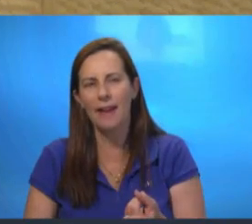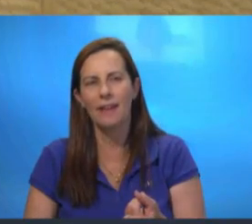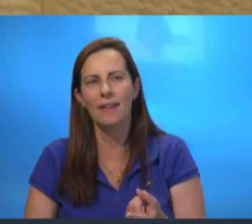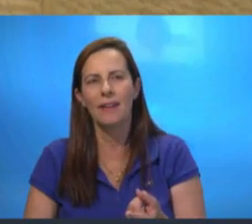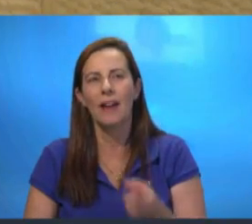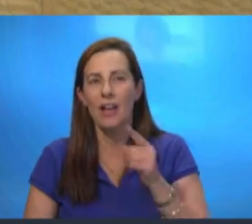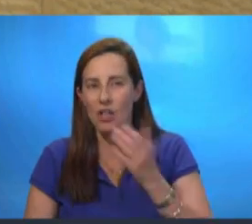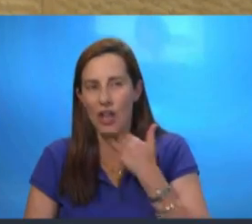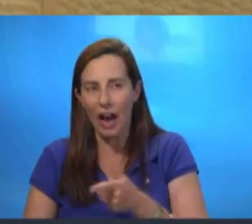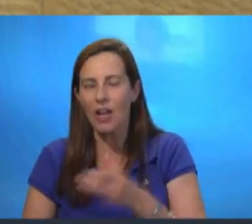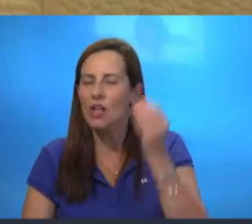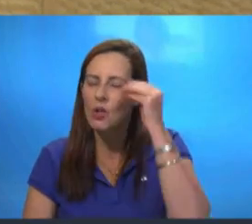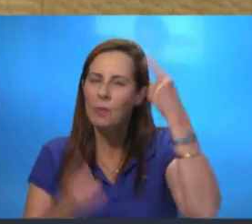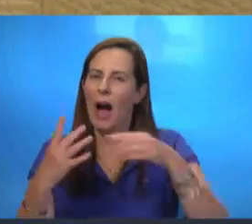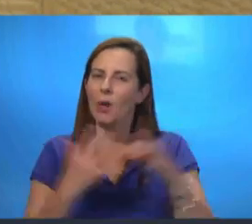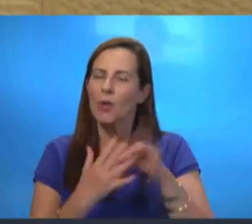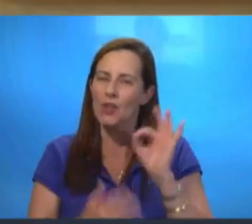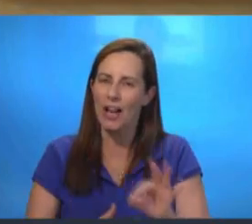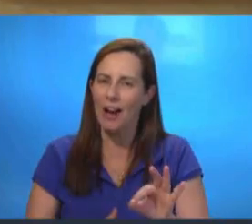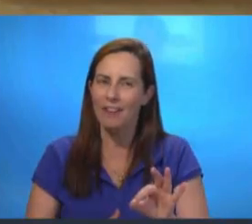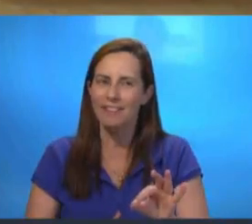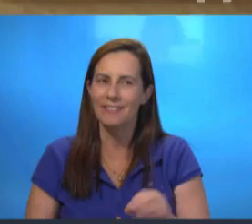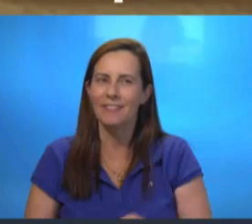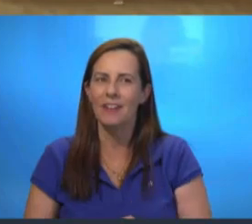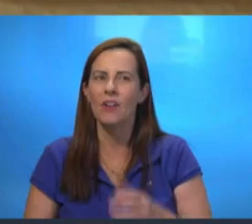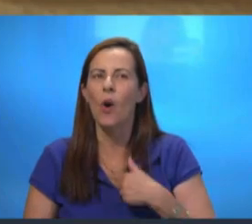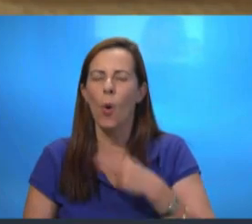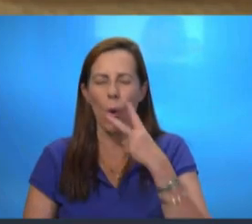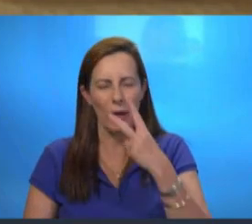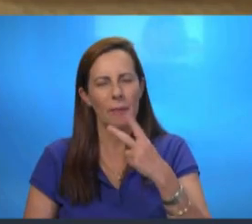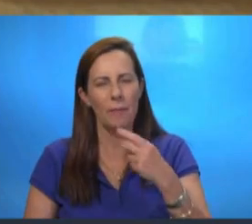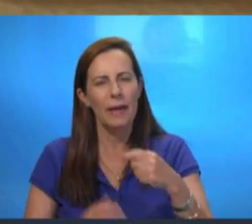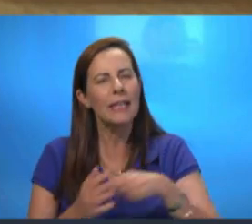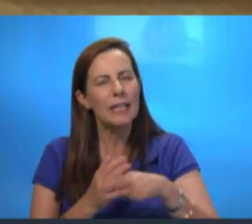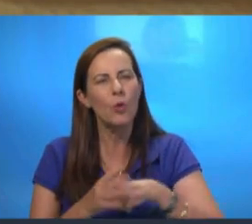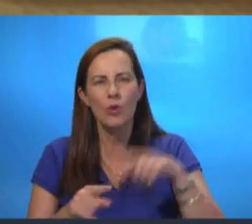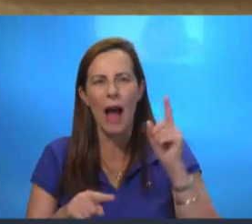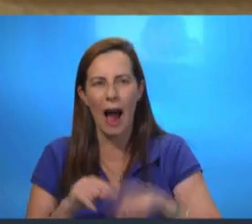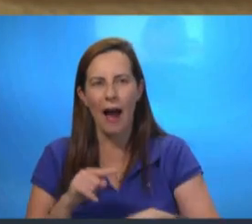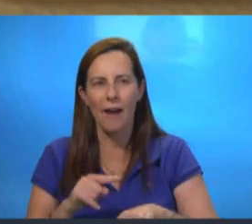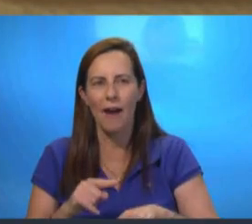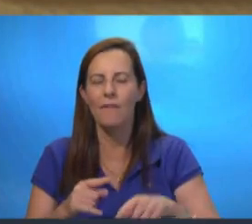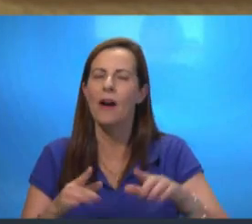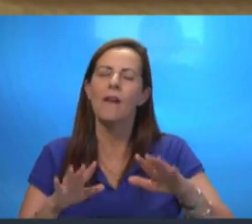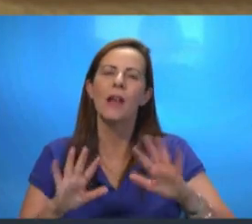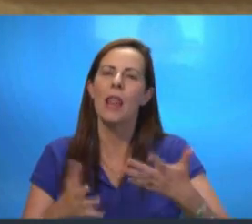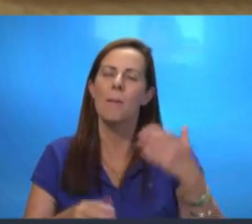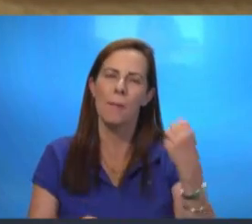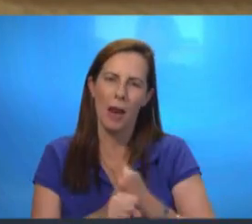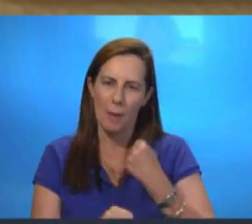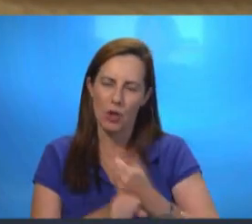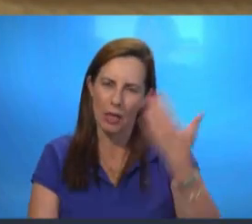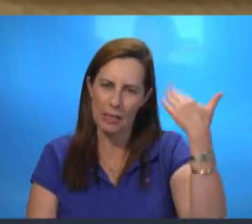כשרע לך, אזכור את ימי החתונה שלך. אנחנו רואים תיקון עוול